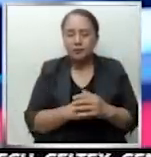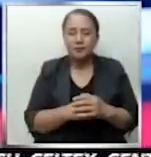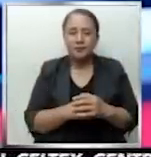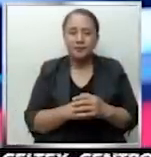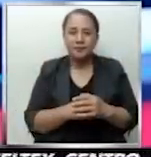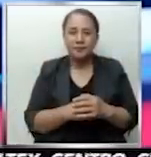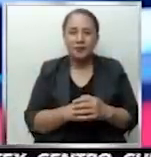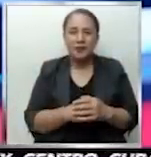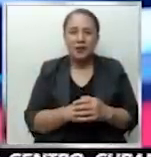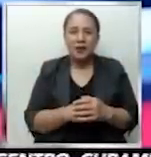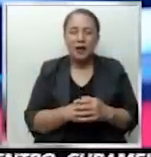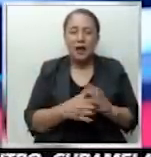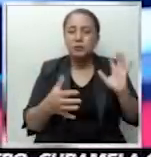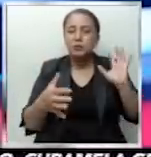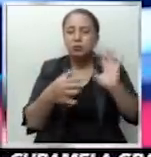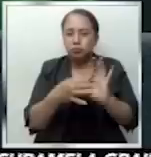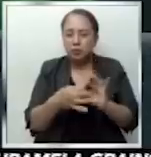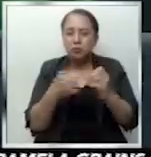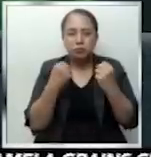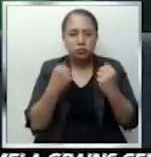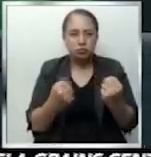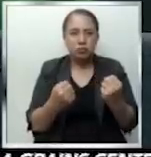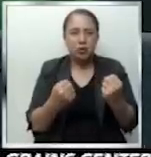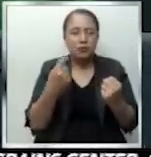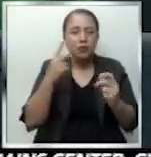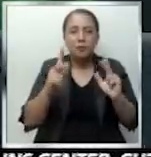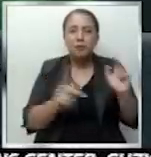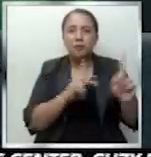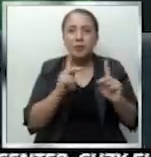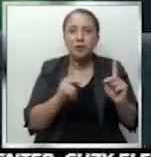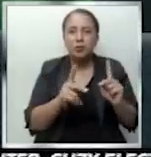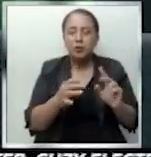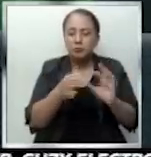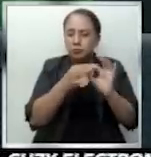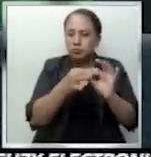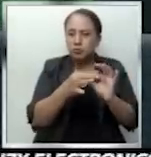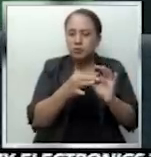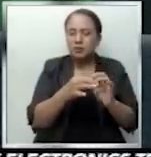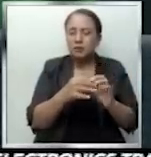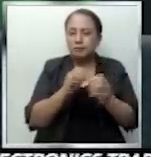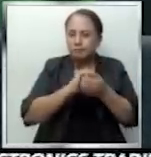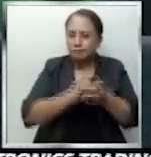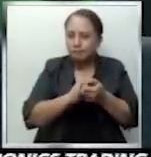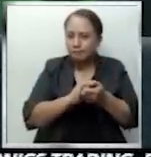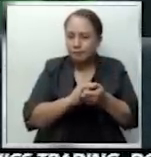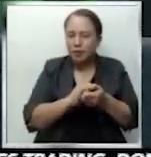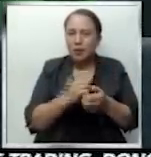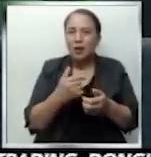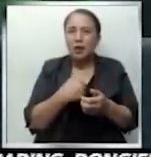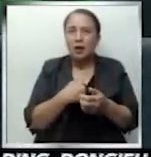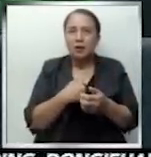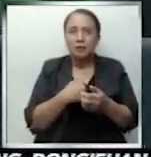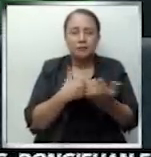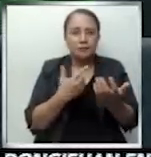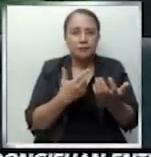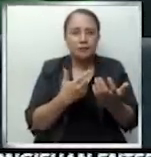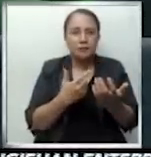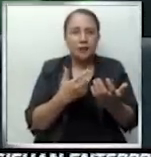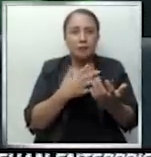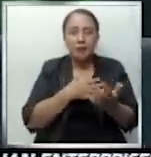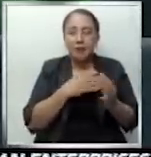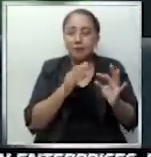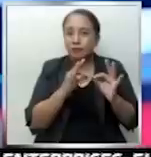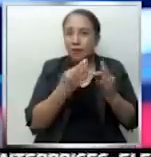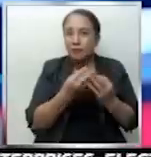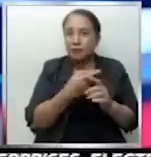an alliance that is strong, where the people-to-people connections are tight. Yes. And, you know, my family comes from Texas.